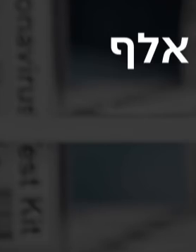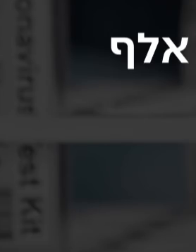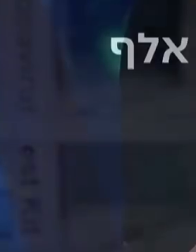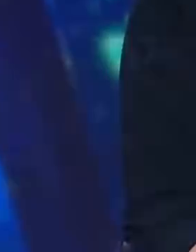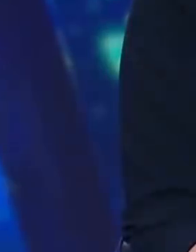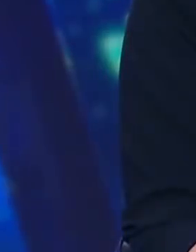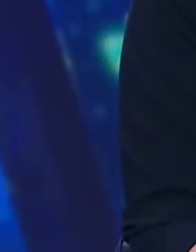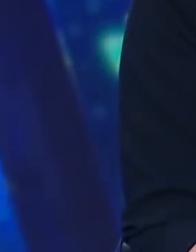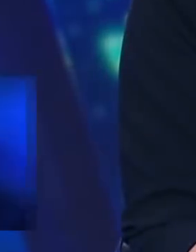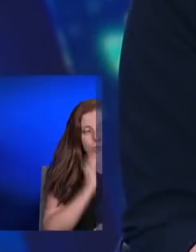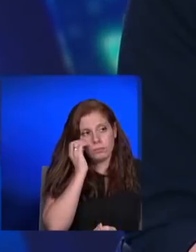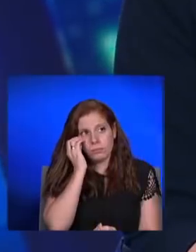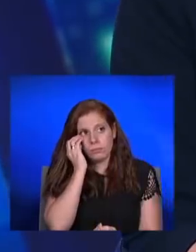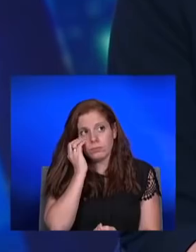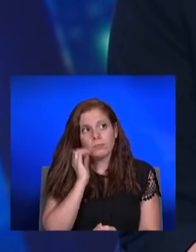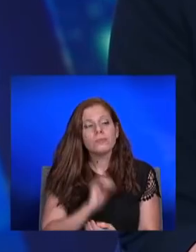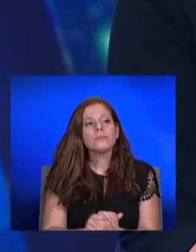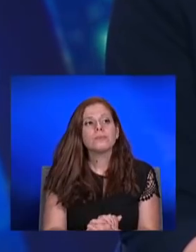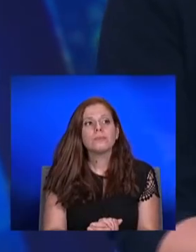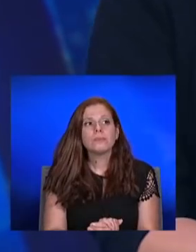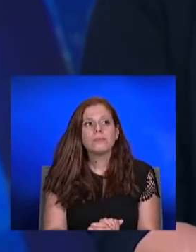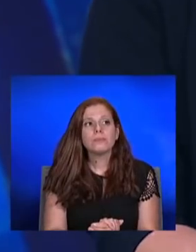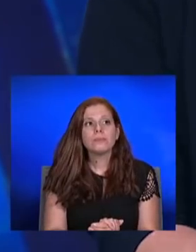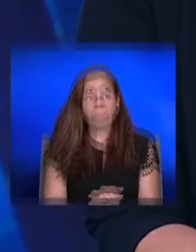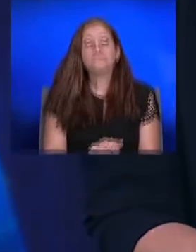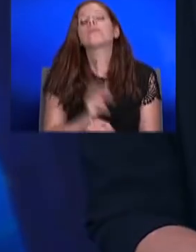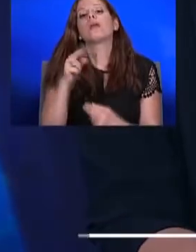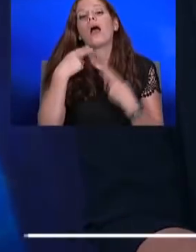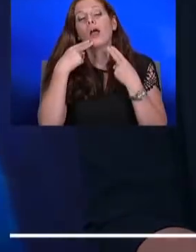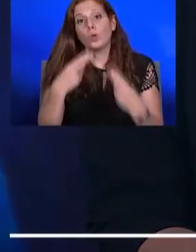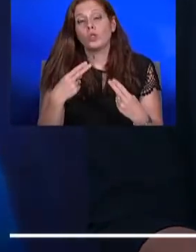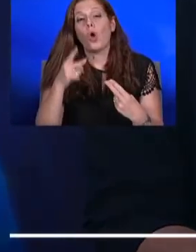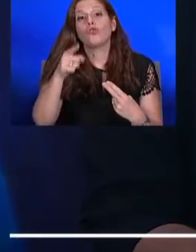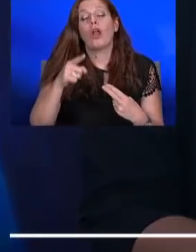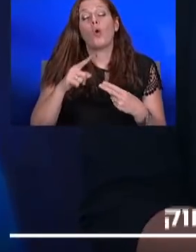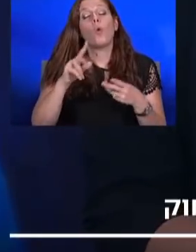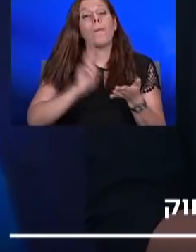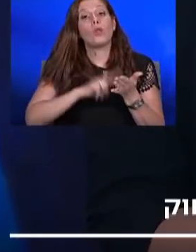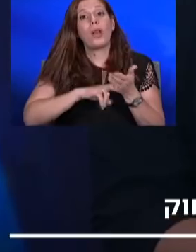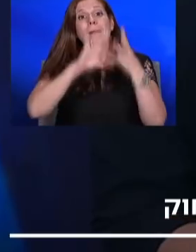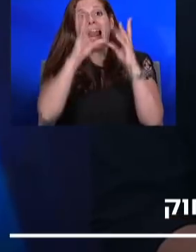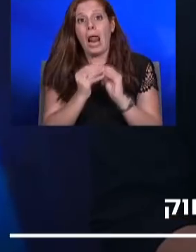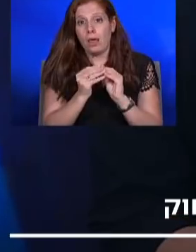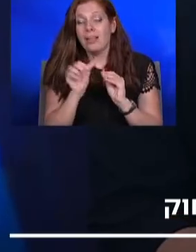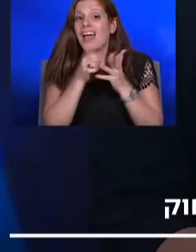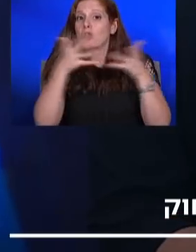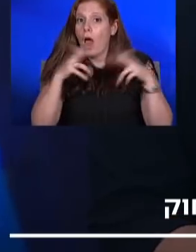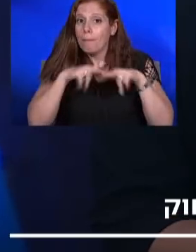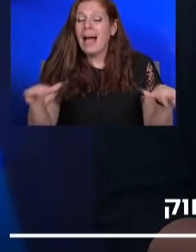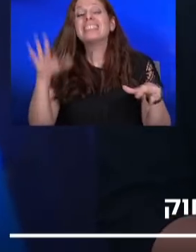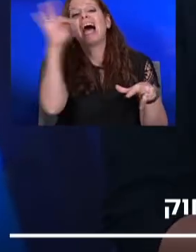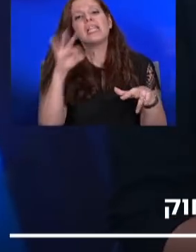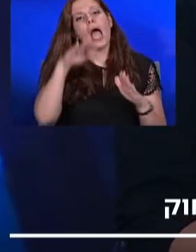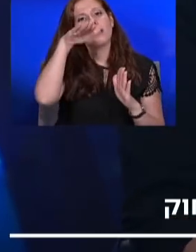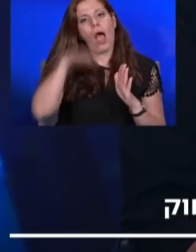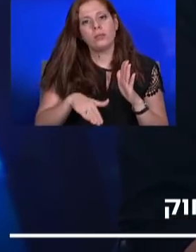של מבוטחי קופת חולים כללית הגדולה בארץ, זו שבה רשומים יותר ממחצית מאזרחי ישראל, עדיין חסרות במדגם הזה, אבל לפי